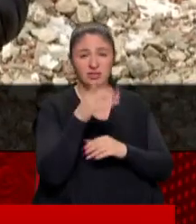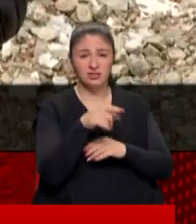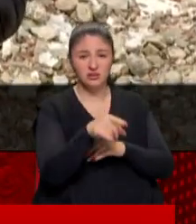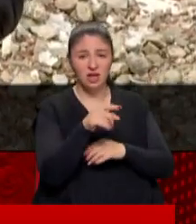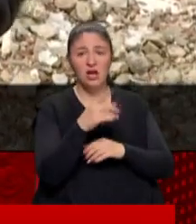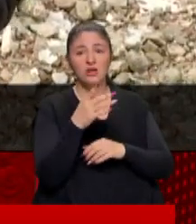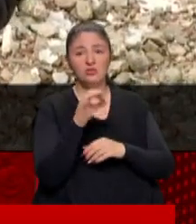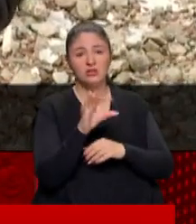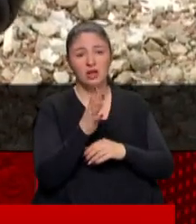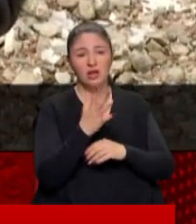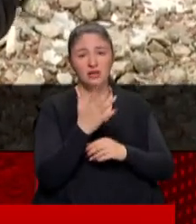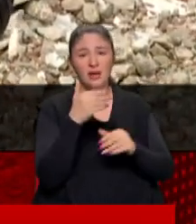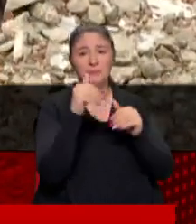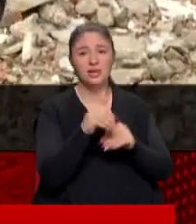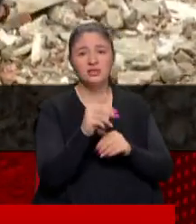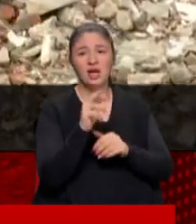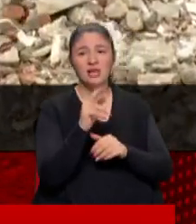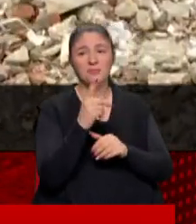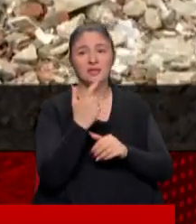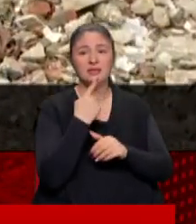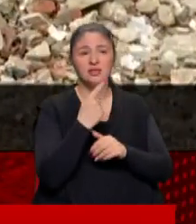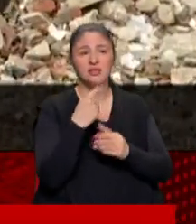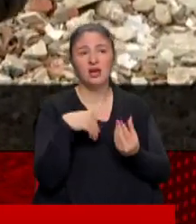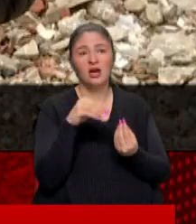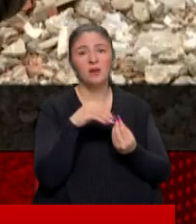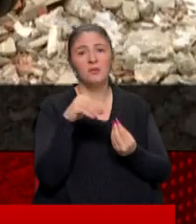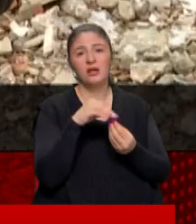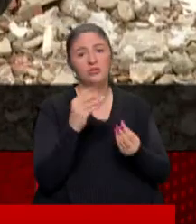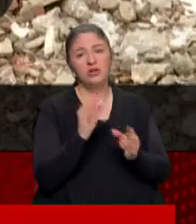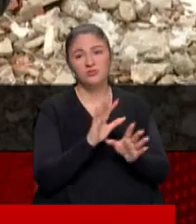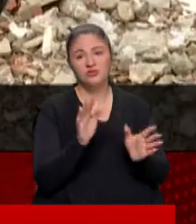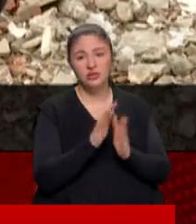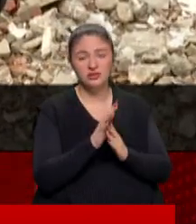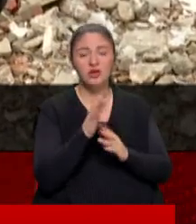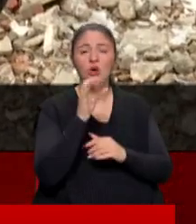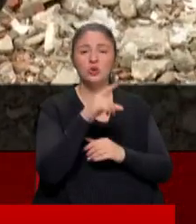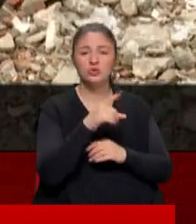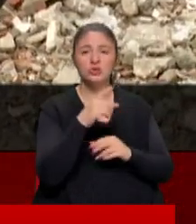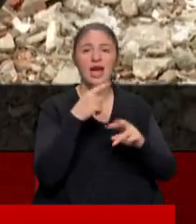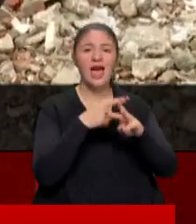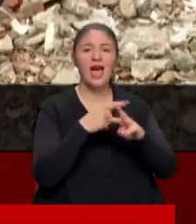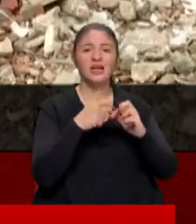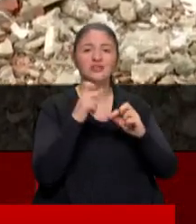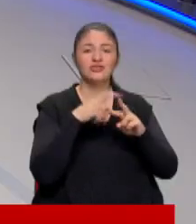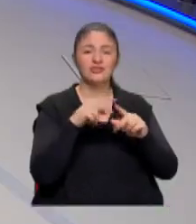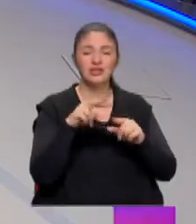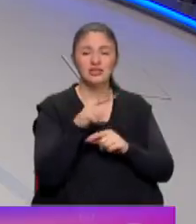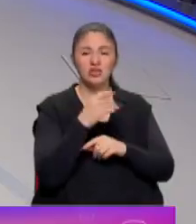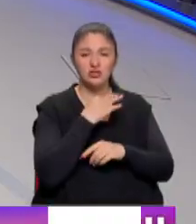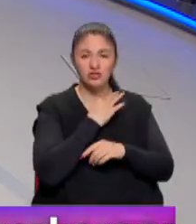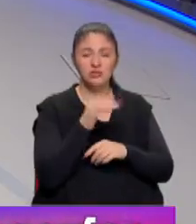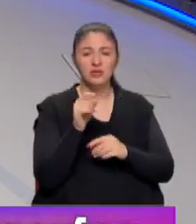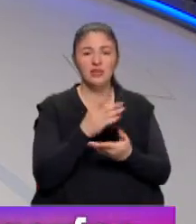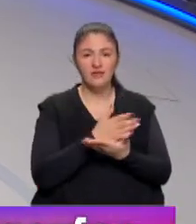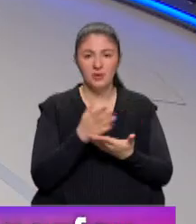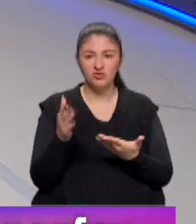anda herhalde mezar yeri gibi desek abartmış da olmayacağız. Ali Onur Tosun, Ercan Canik, teşekkürler. Şimdi